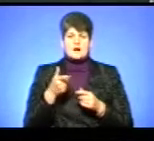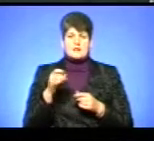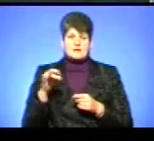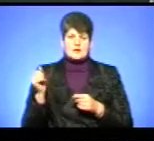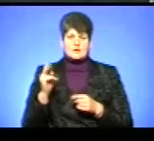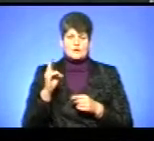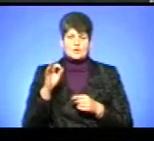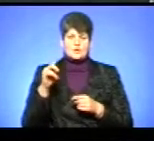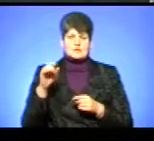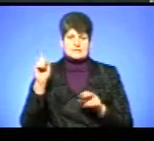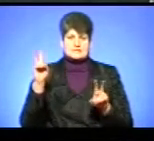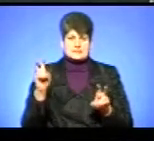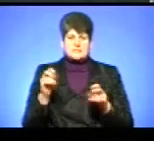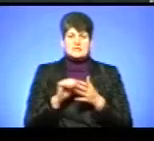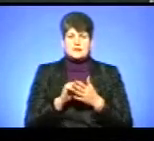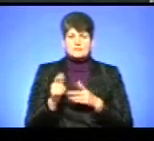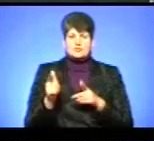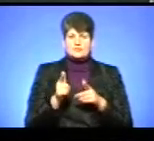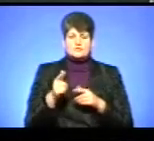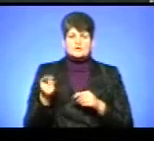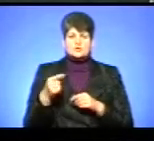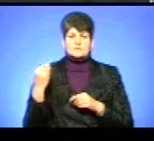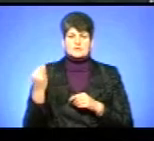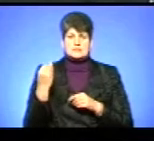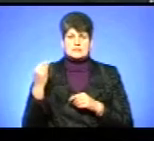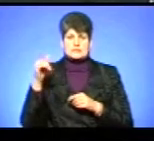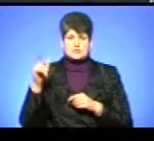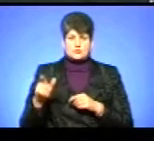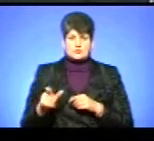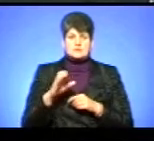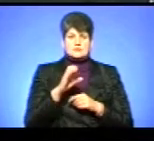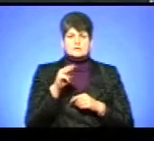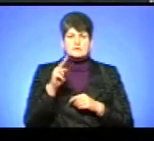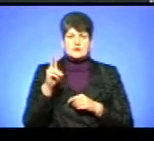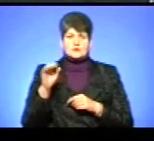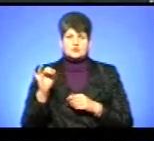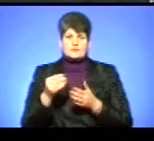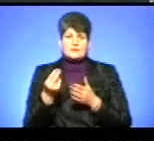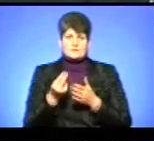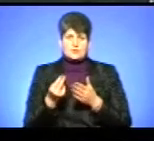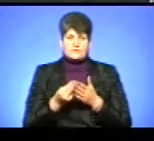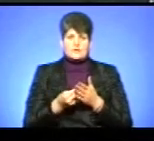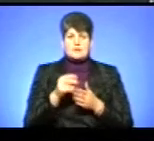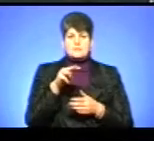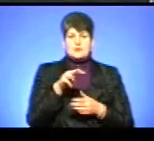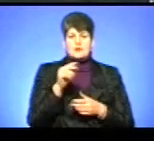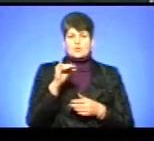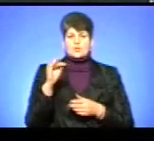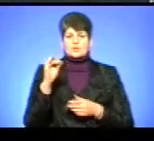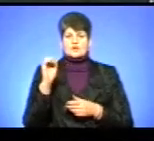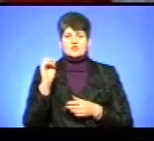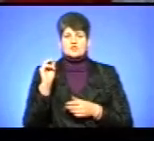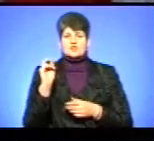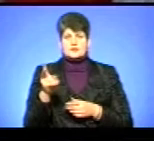для їхнього створення підготував тернопільський історик Сергій Ткачов, а намалювала ескізи марок художниця Марія Юрчак.